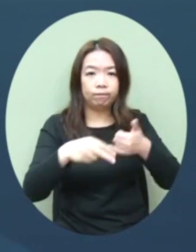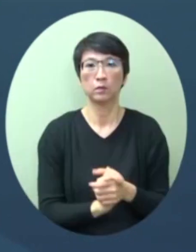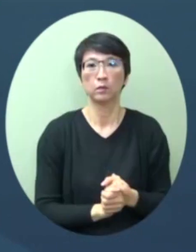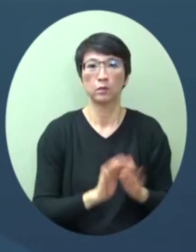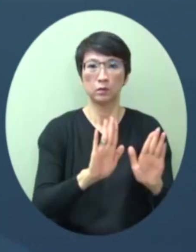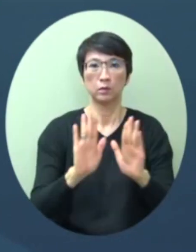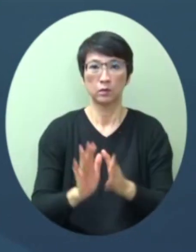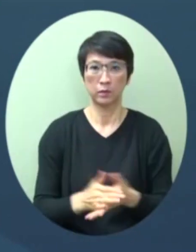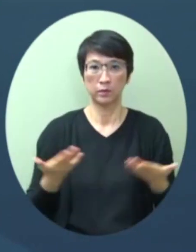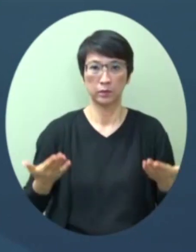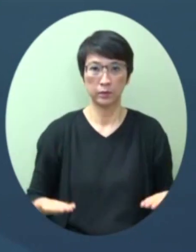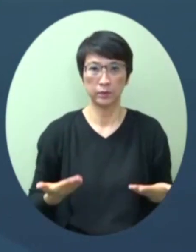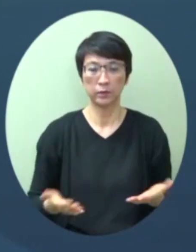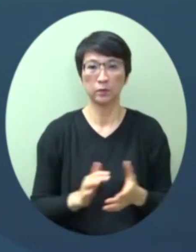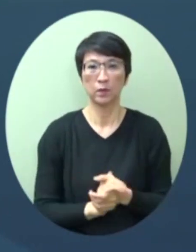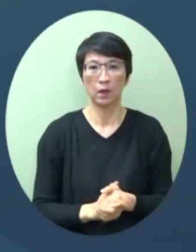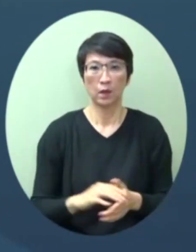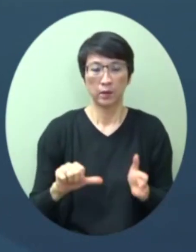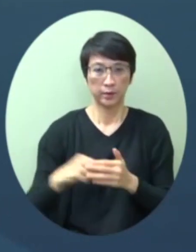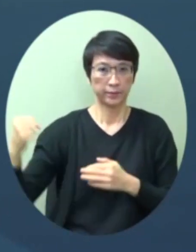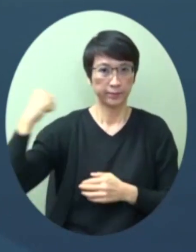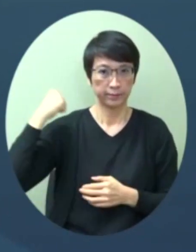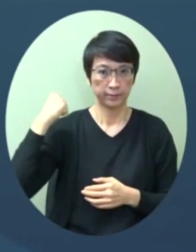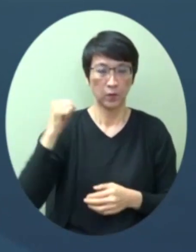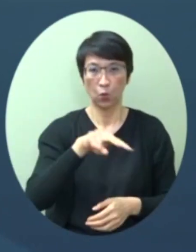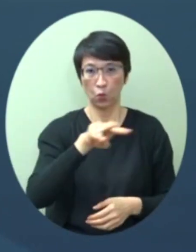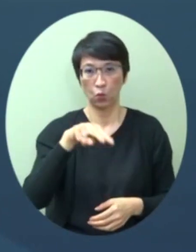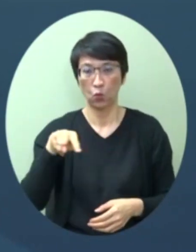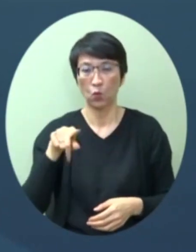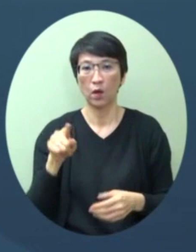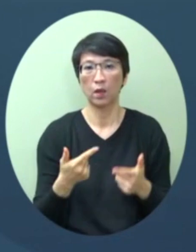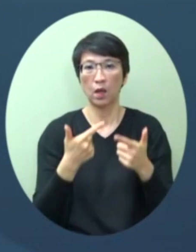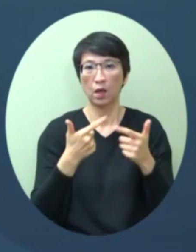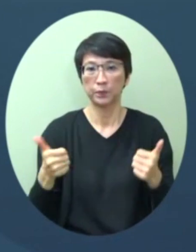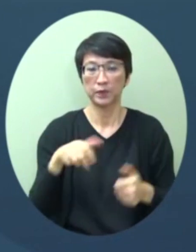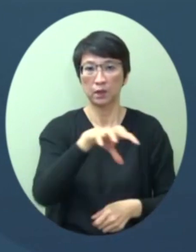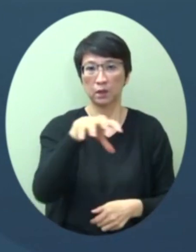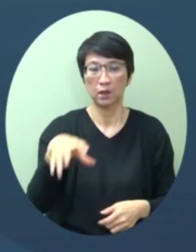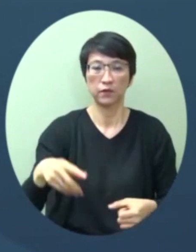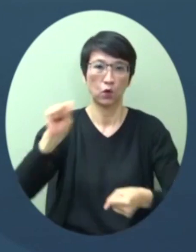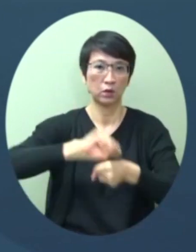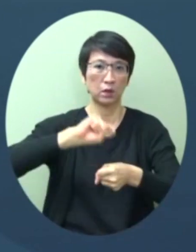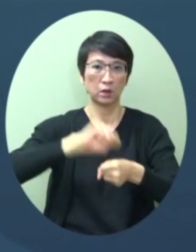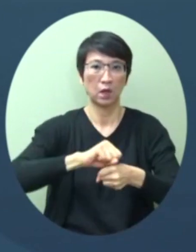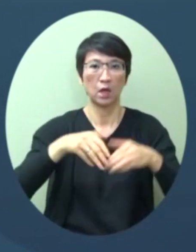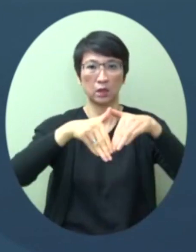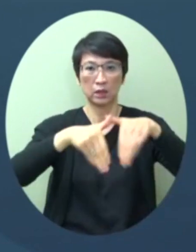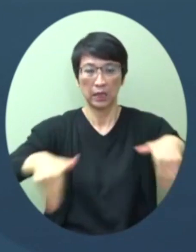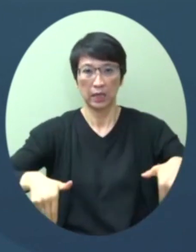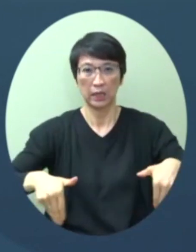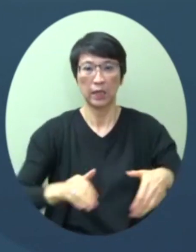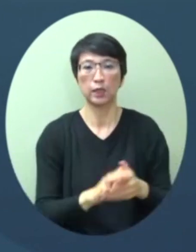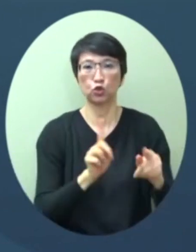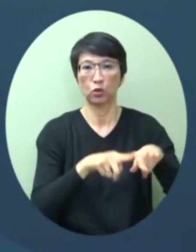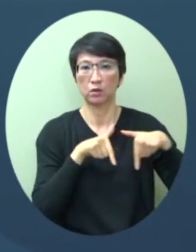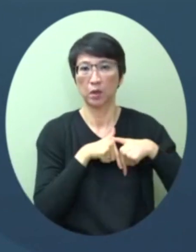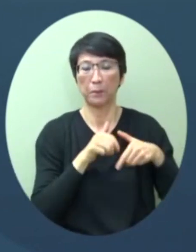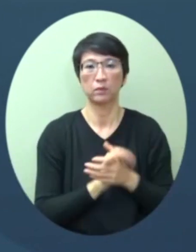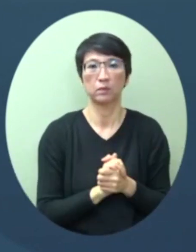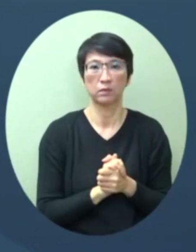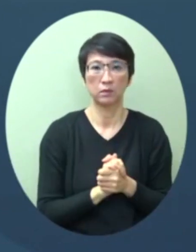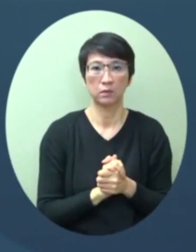我们仍然是尽我们最大努力去密释这些合适的地方增设隔离的设施等到